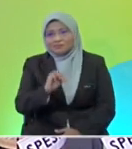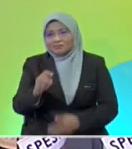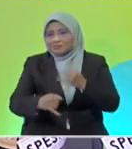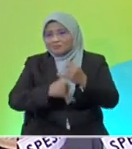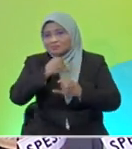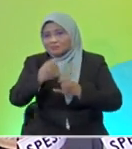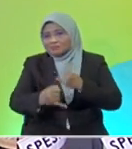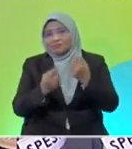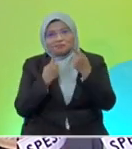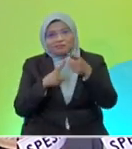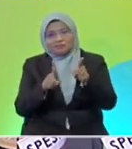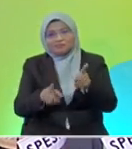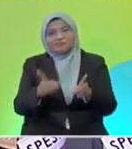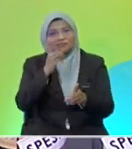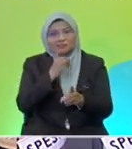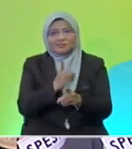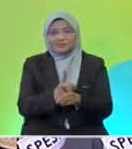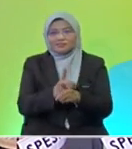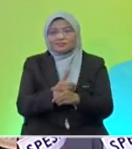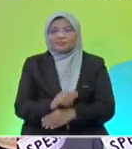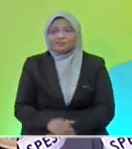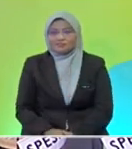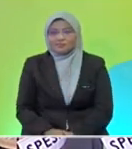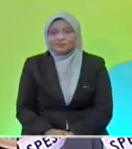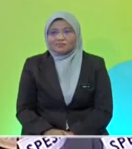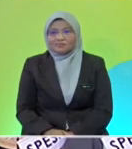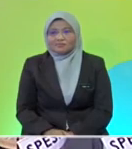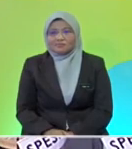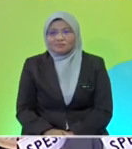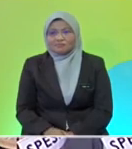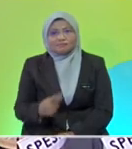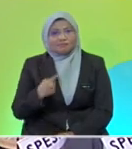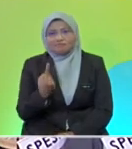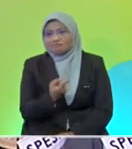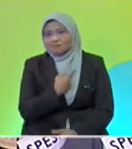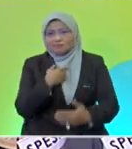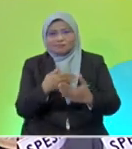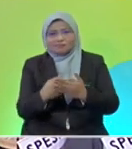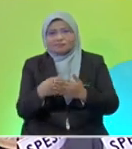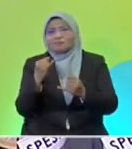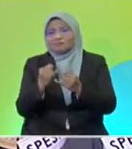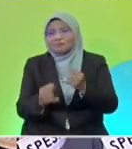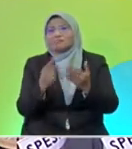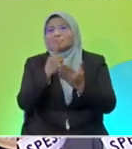manisnya mereka percaya tampung dalam mereka punya tabung dan kita sudah sampai ke penghujungnya